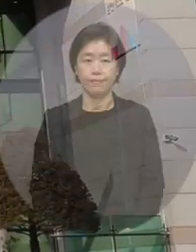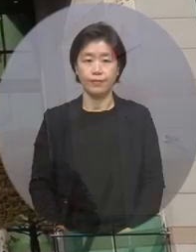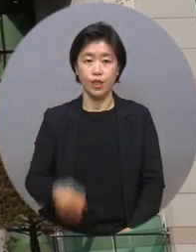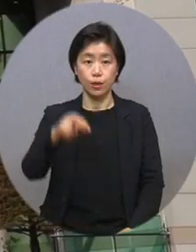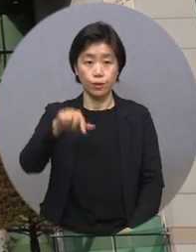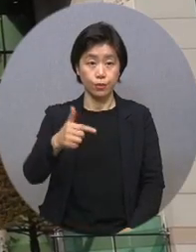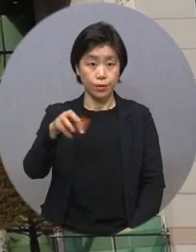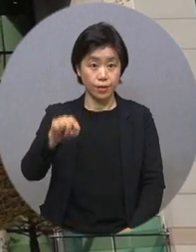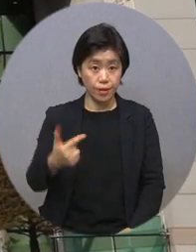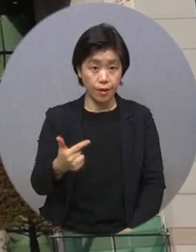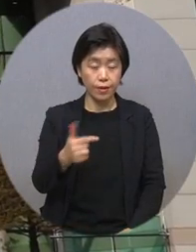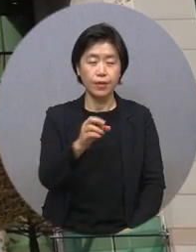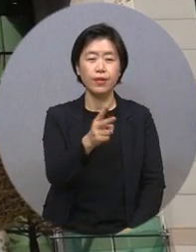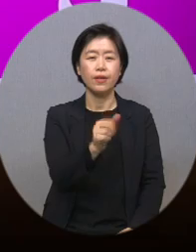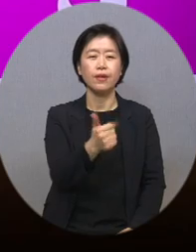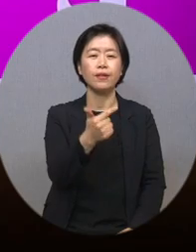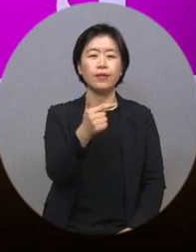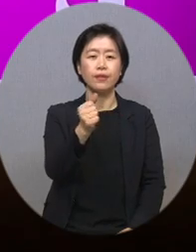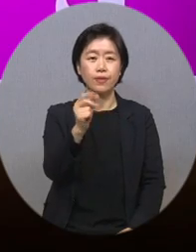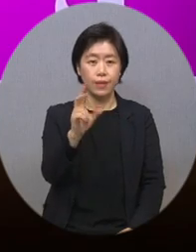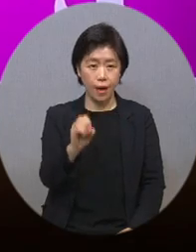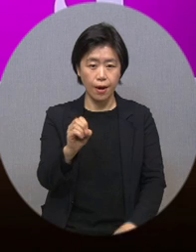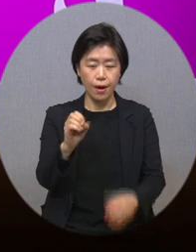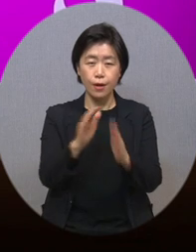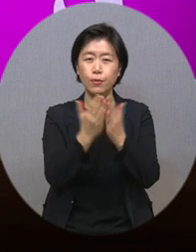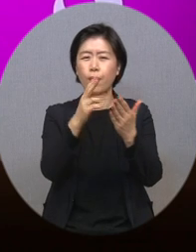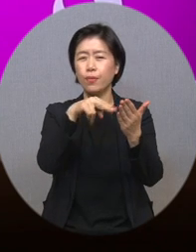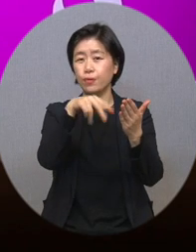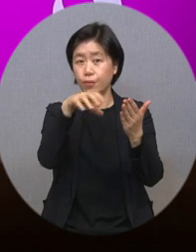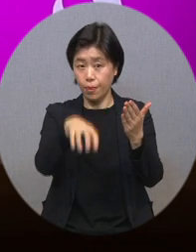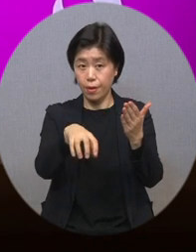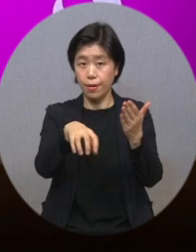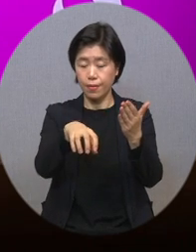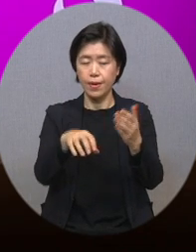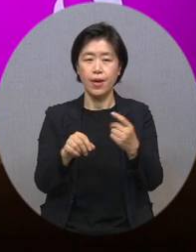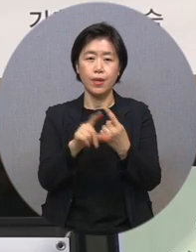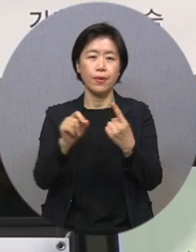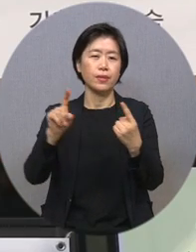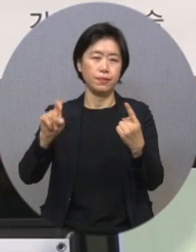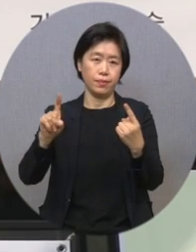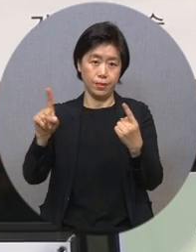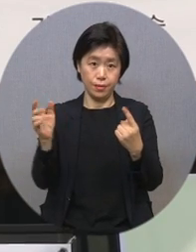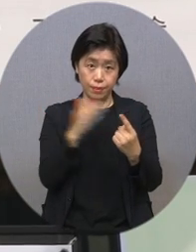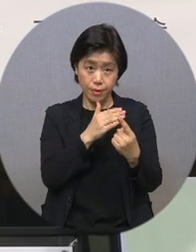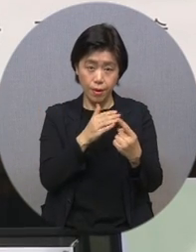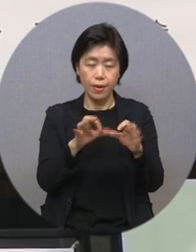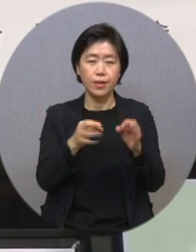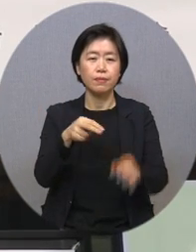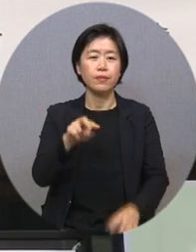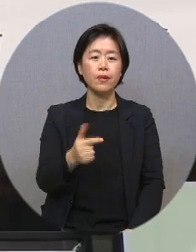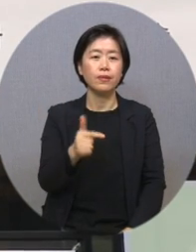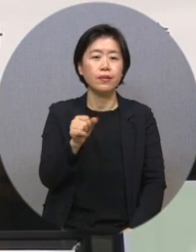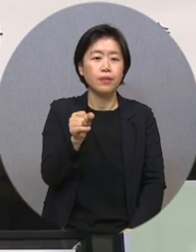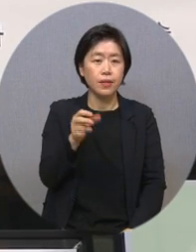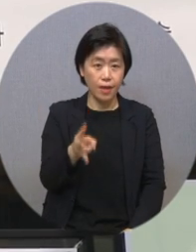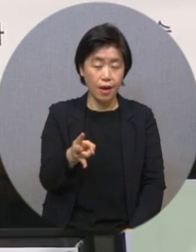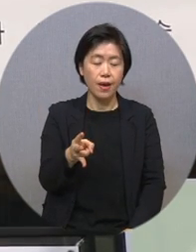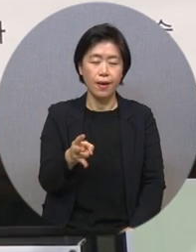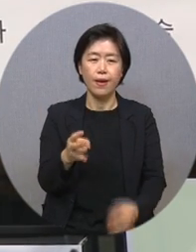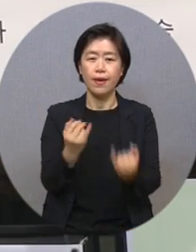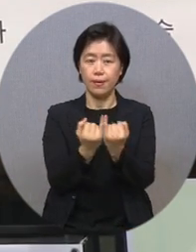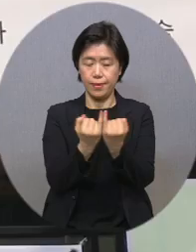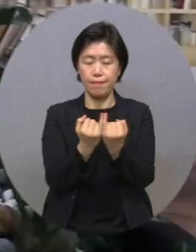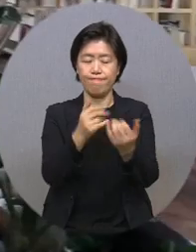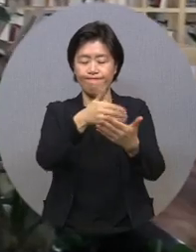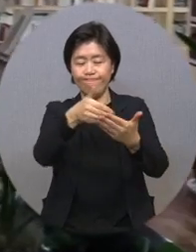순천 연양도서관 갤러리 연양에서는 지난달 11일부터 김선예 작가의 코로나 위령전이 열리고